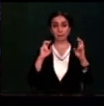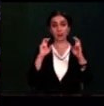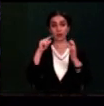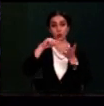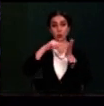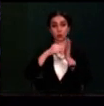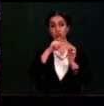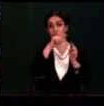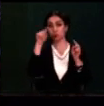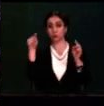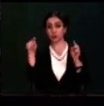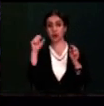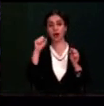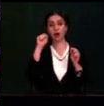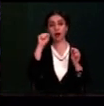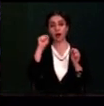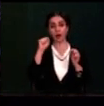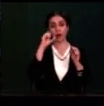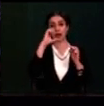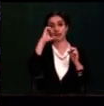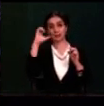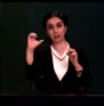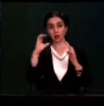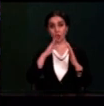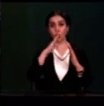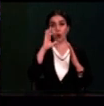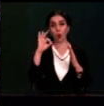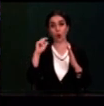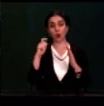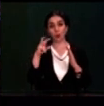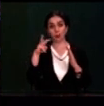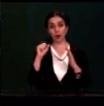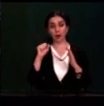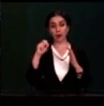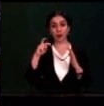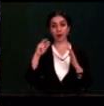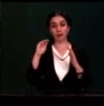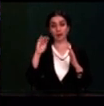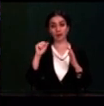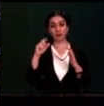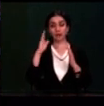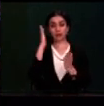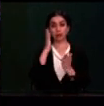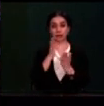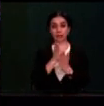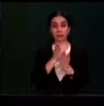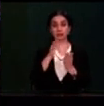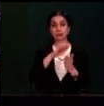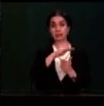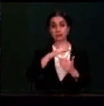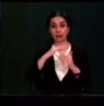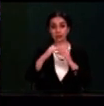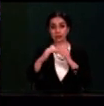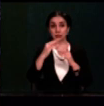asosi perpendikularning asosi. AC og'mamizning alfa tekislikka tushgan proyeksiyaning asosi C nuqta